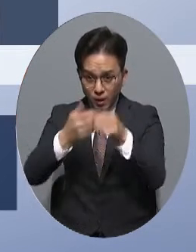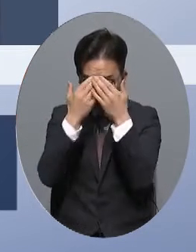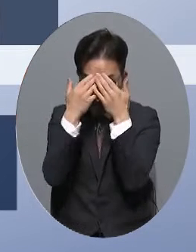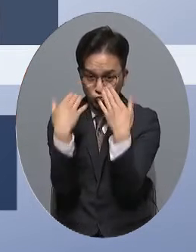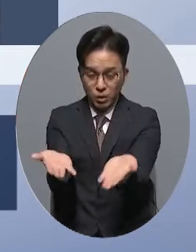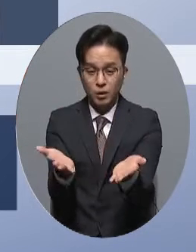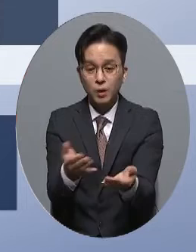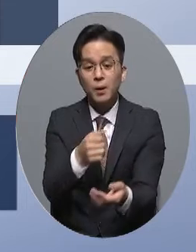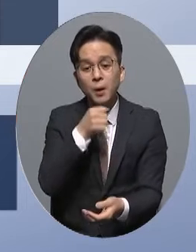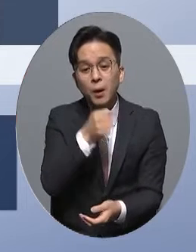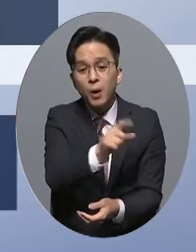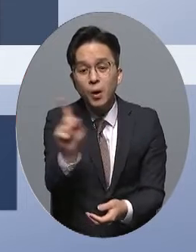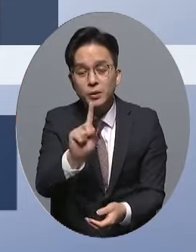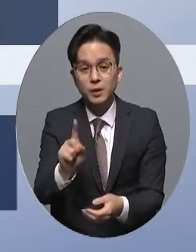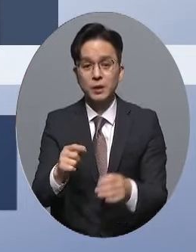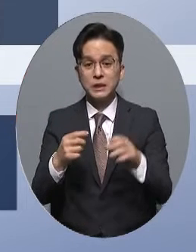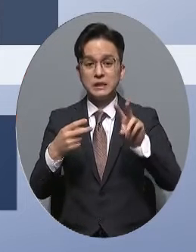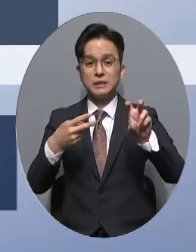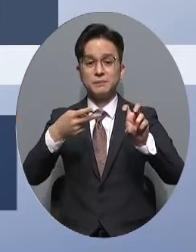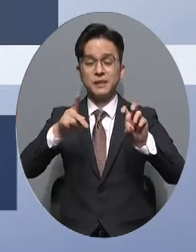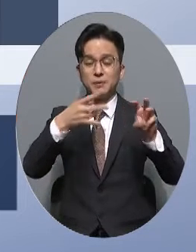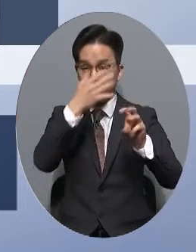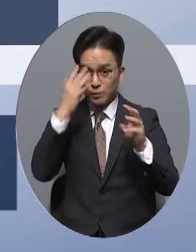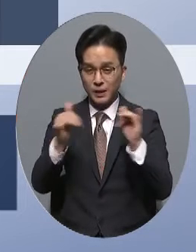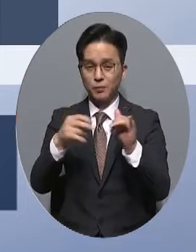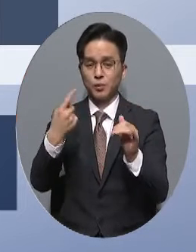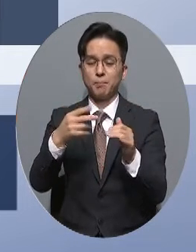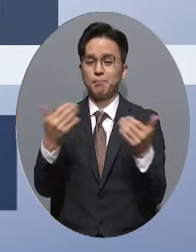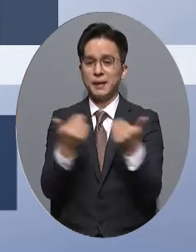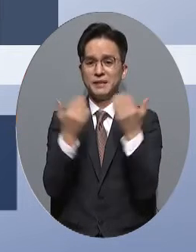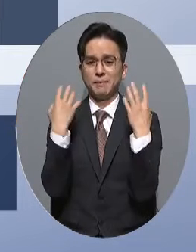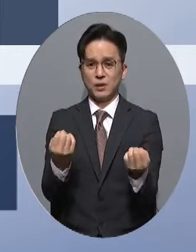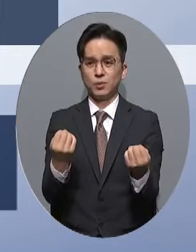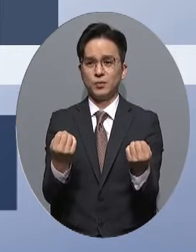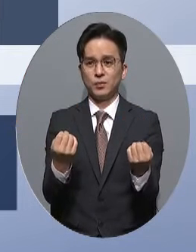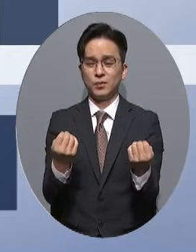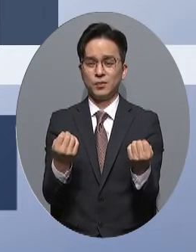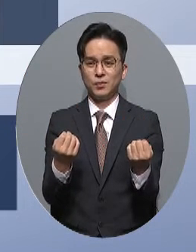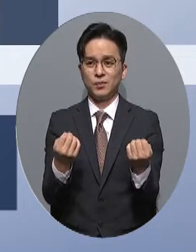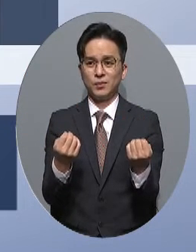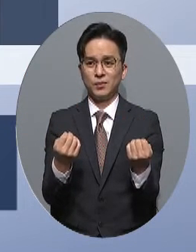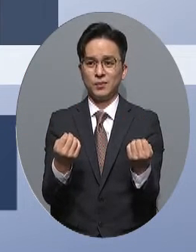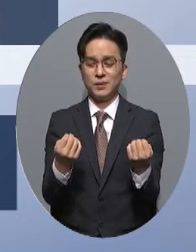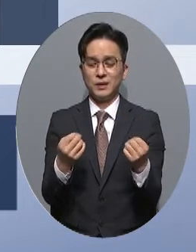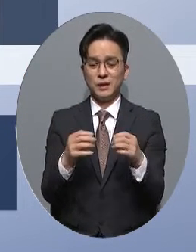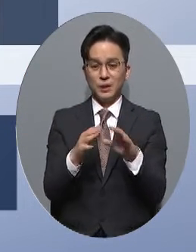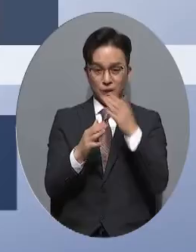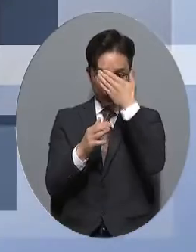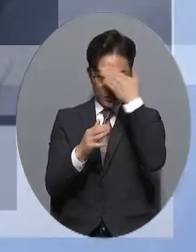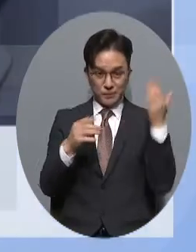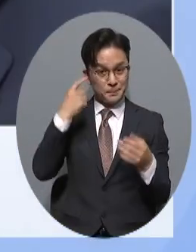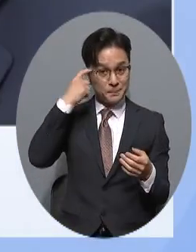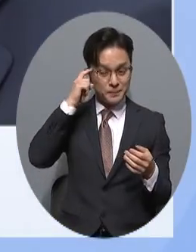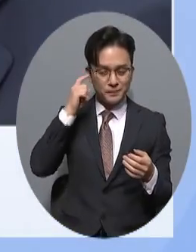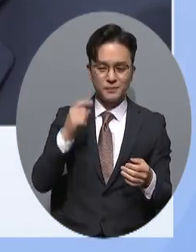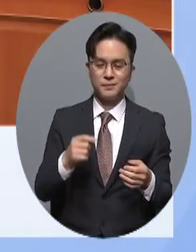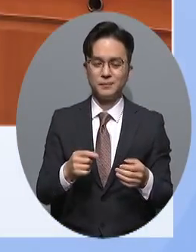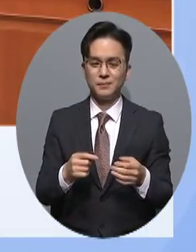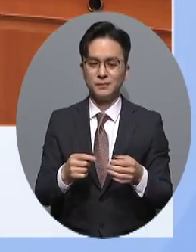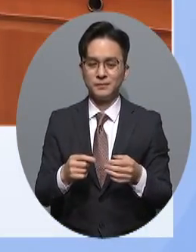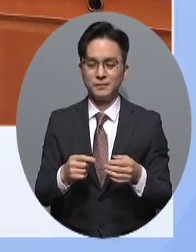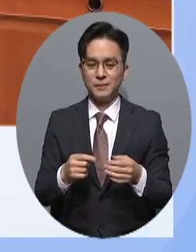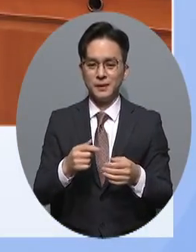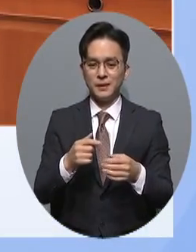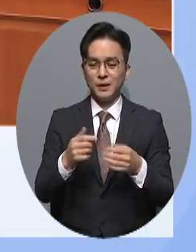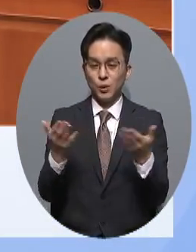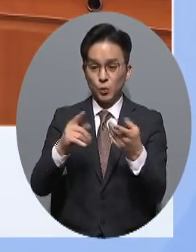노조이기 때문에 국민들의 여론을 그다지 얻지 못하는 부분이 있고 오히려 민주당 같은 경우에도 역풍이 보니까 이제는 약간 발을 슬슬 빼는듯한 그런